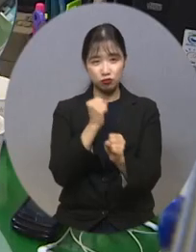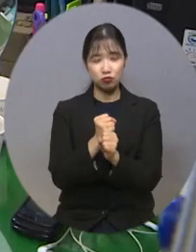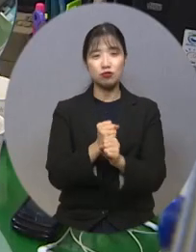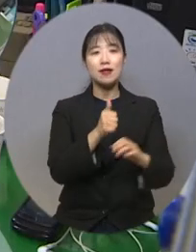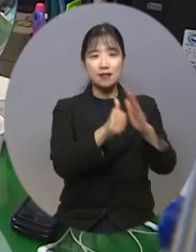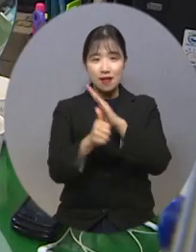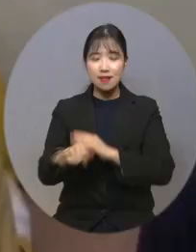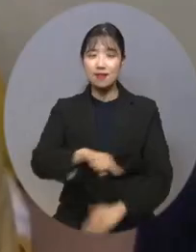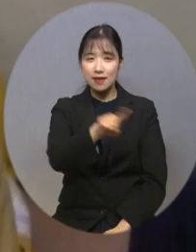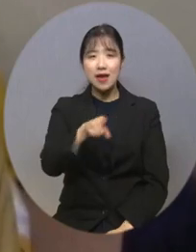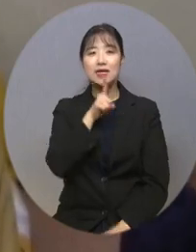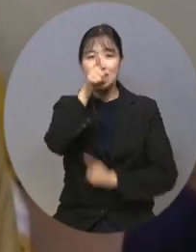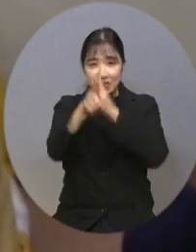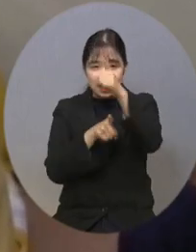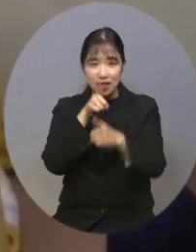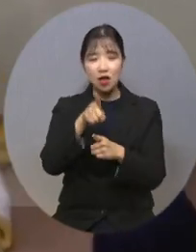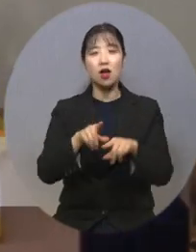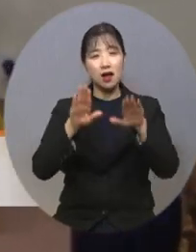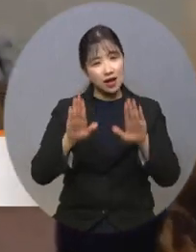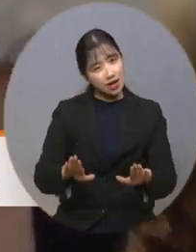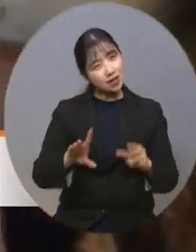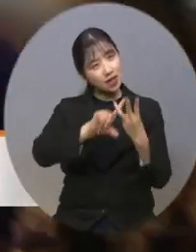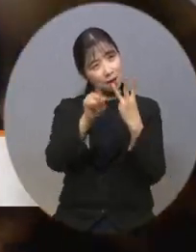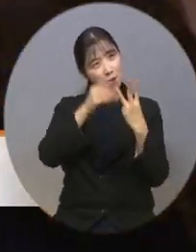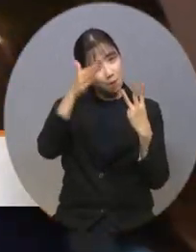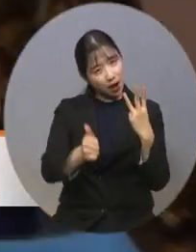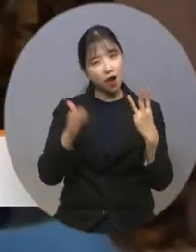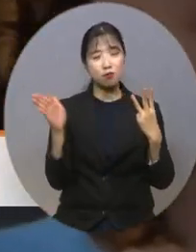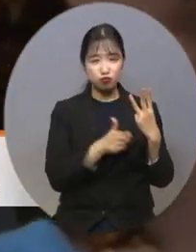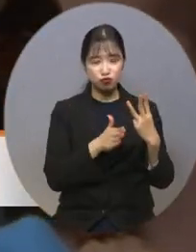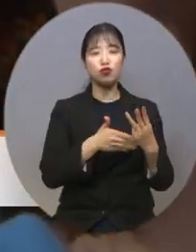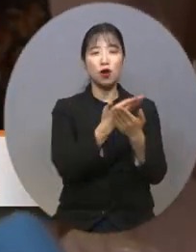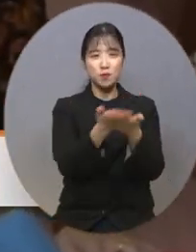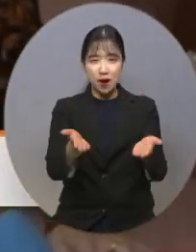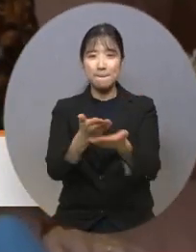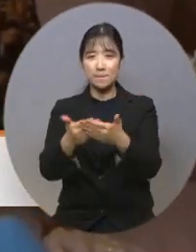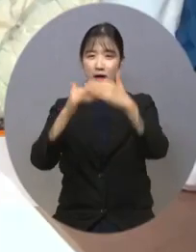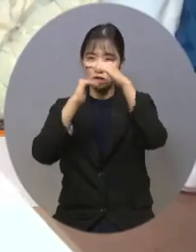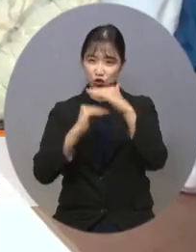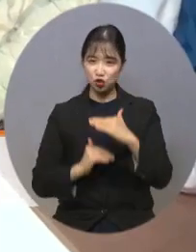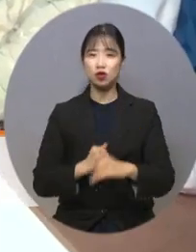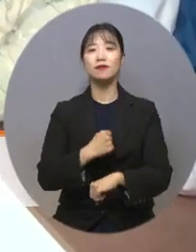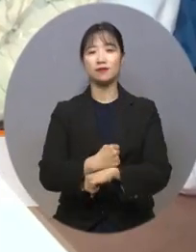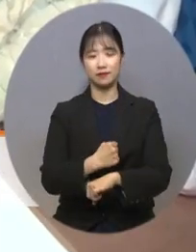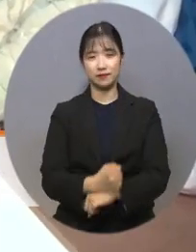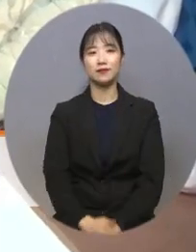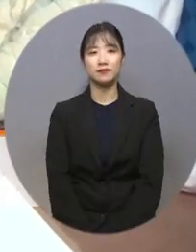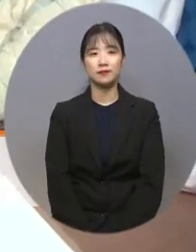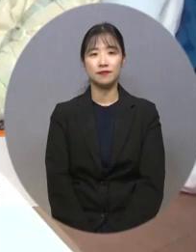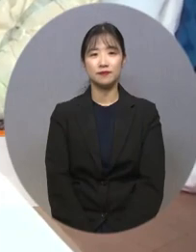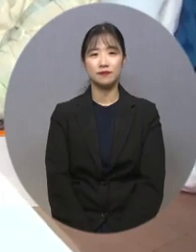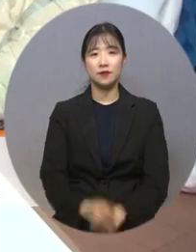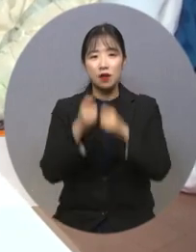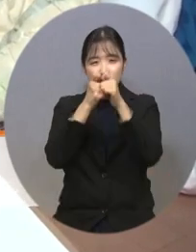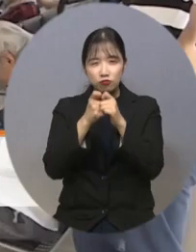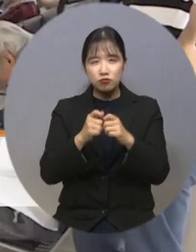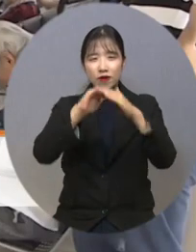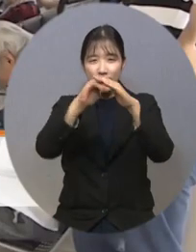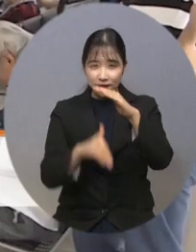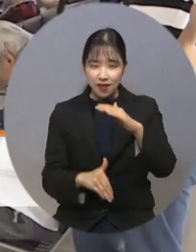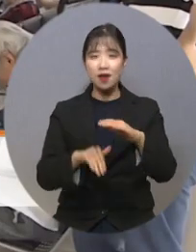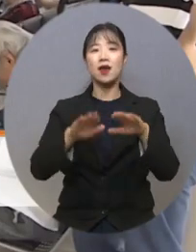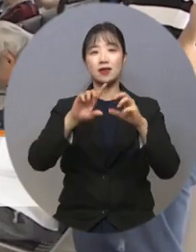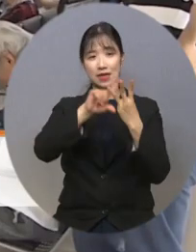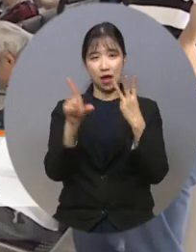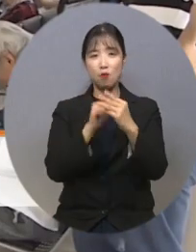신청 등을 거쳐 빠르면 이달 말부터 1시 지원금의 순차적으로 지급할 예정입니다 구체적인 내용은 이달